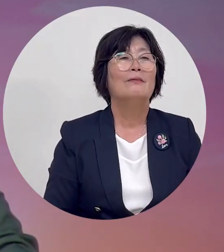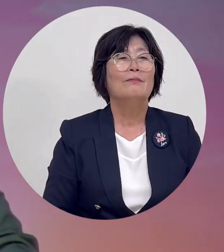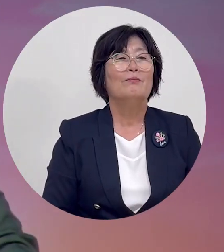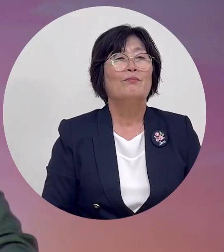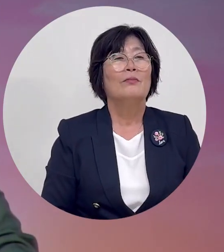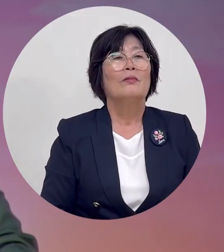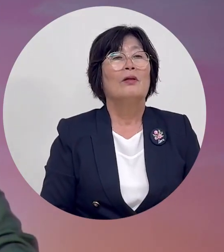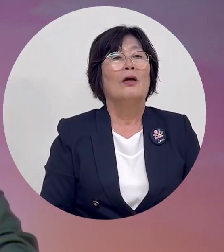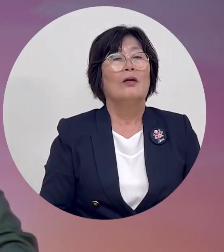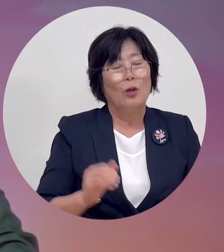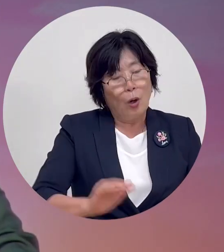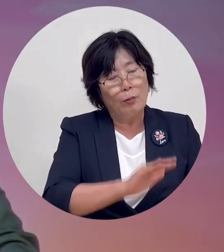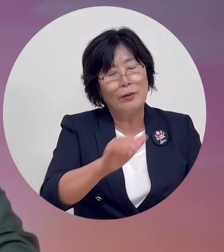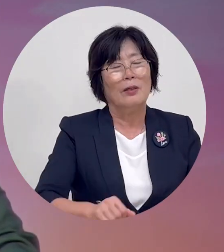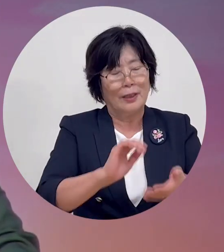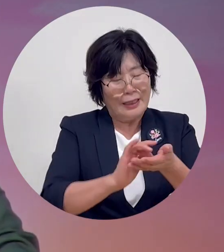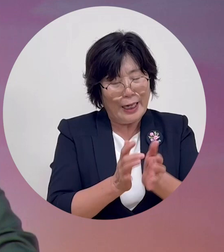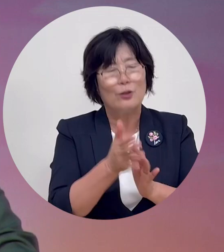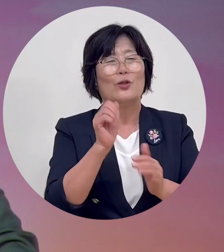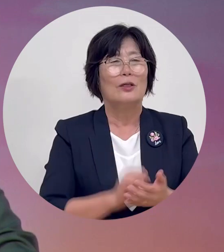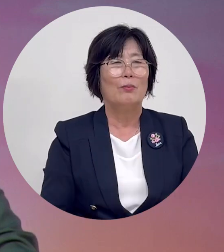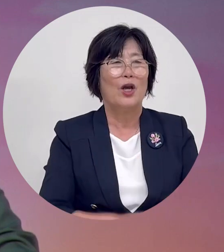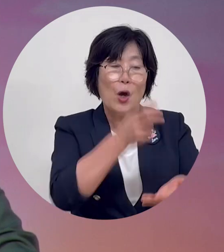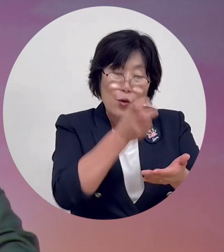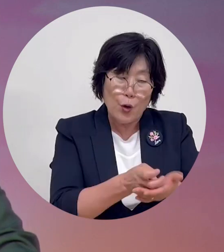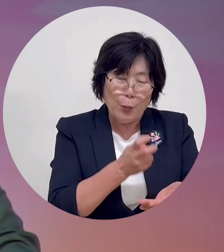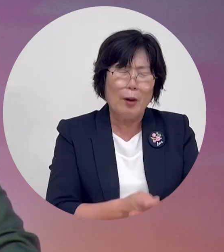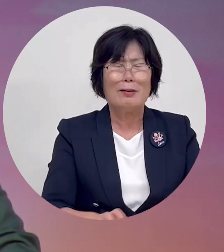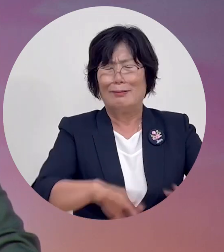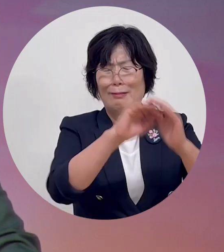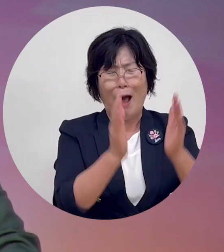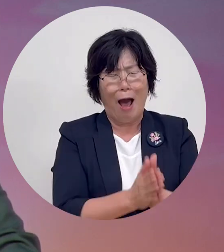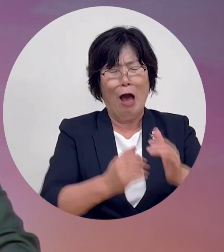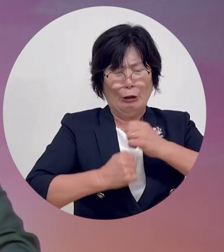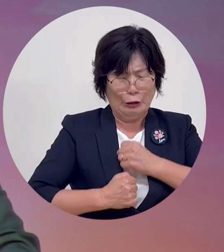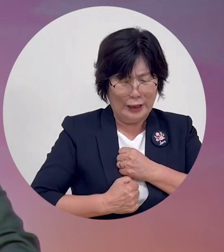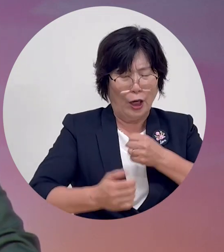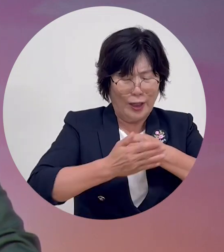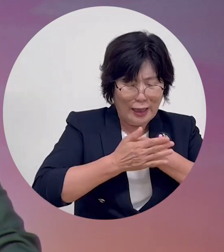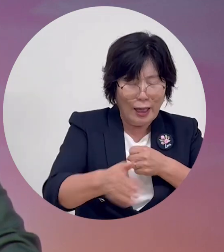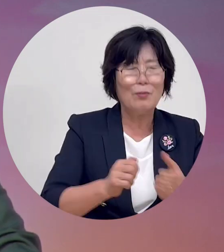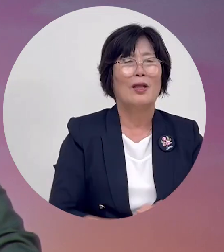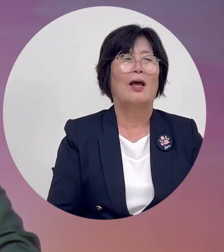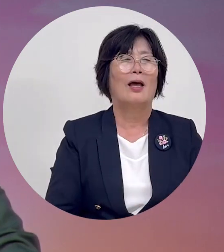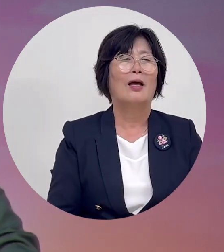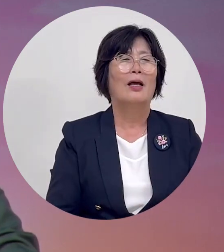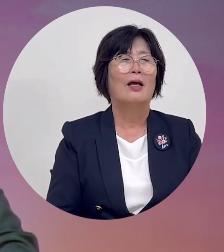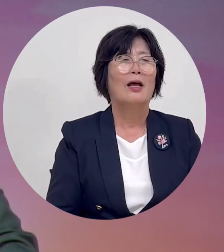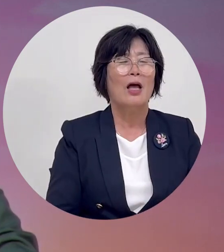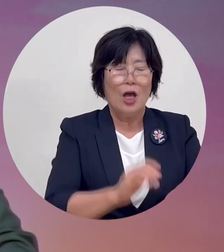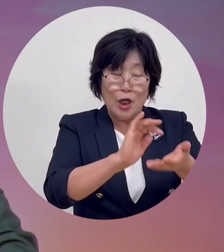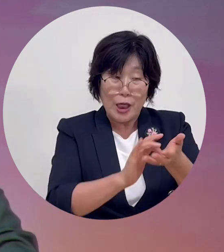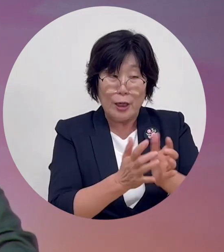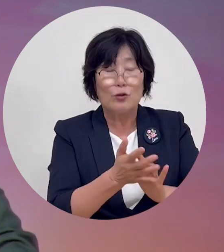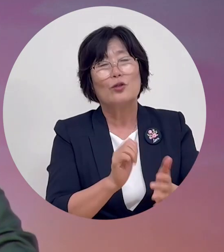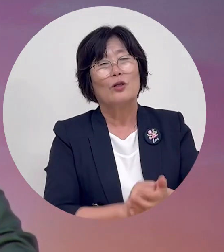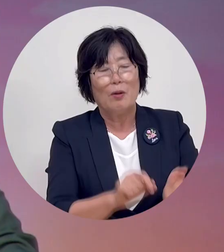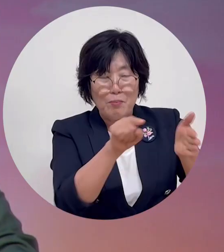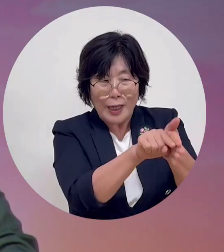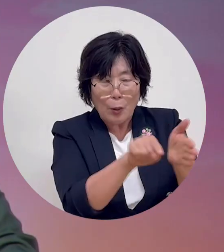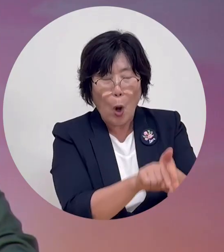여러분, 예수님이 우리 그 율법을 다 지켰으니까 우리는 이제 예수 믿고 속박에서